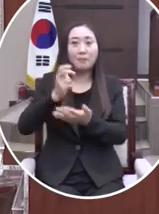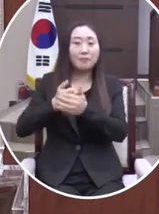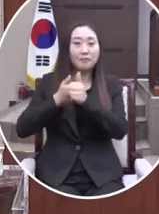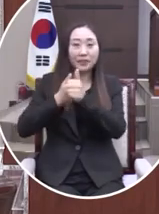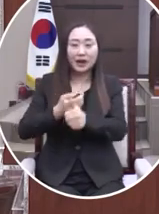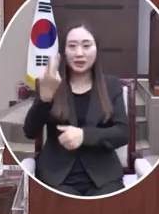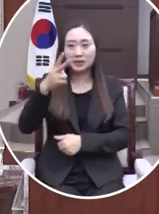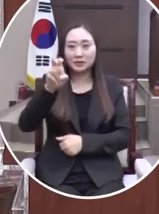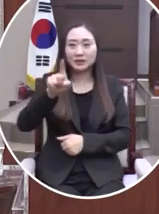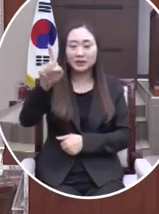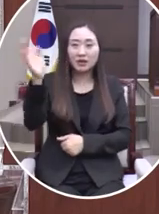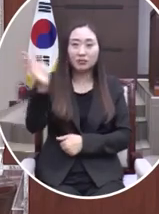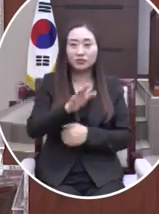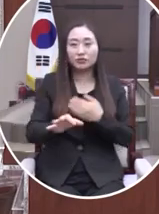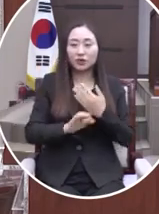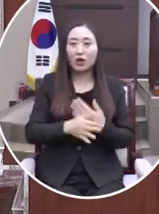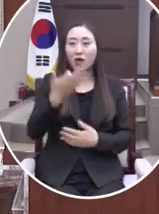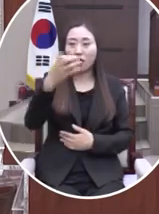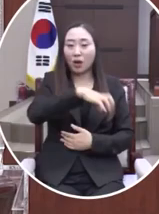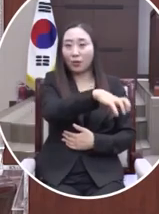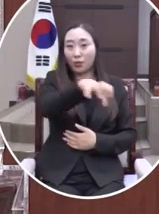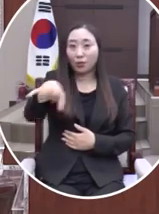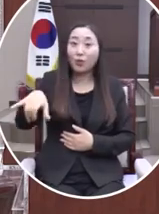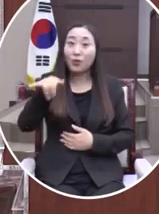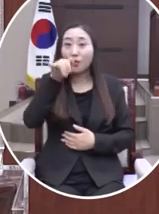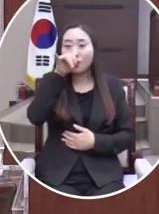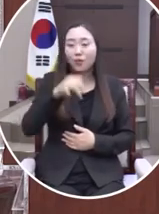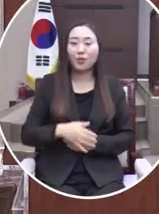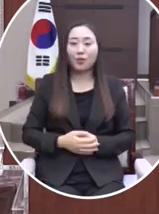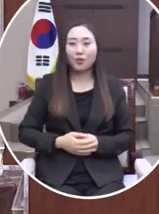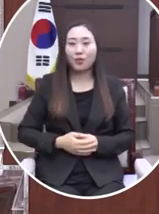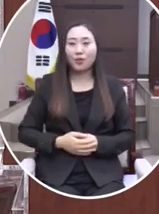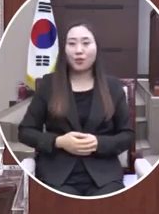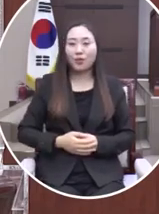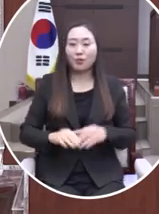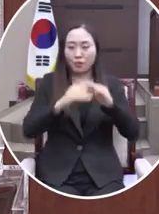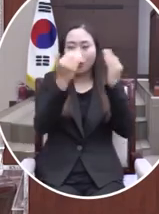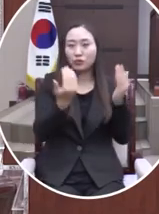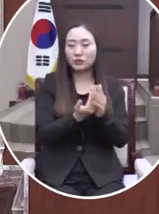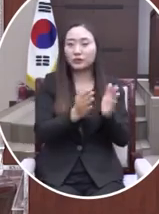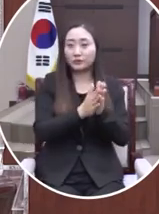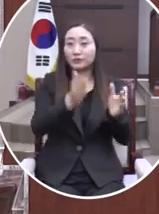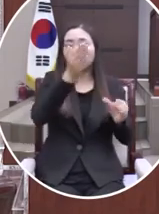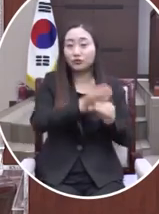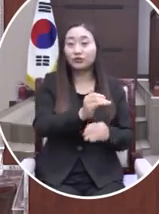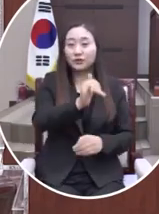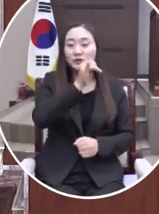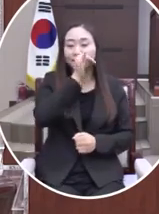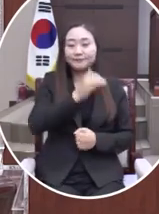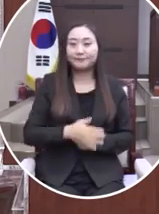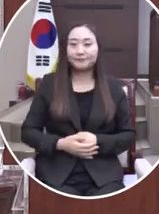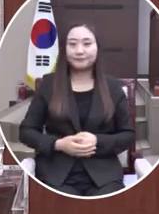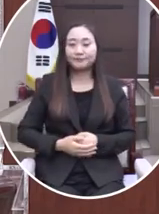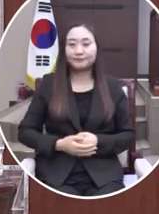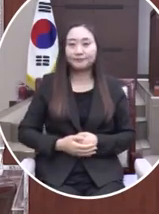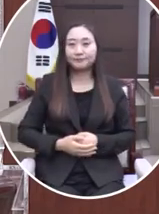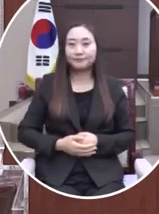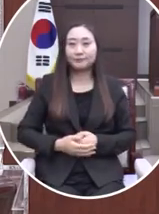2021년부터는 노원구 19개동에서 19개동에서 전면 실시 중에 있습니다.